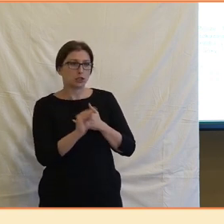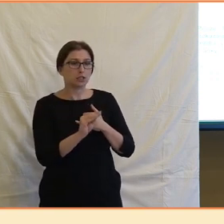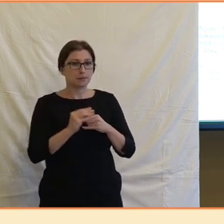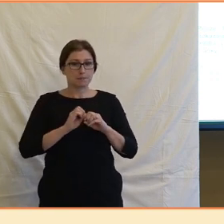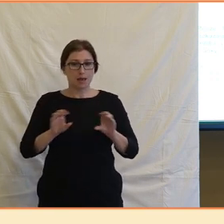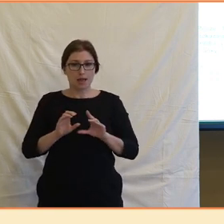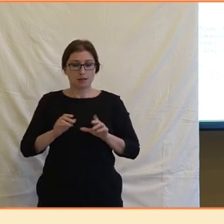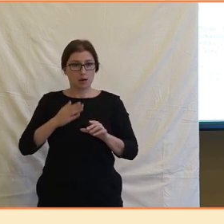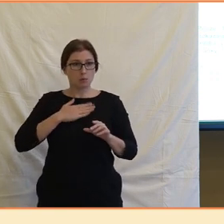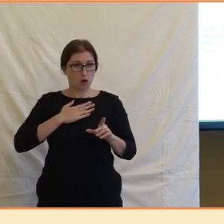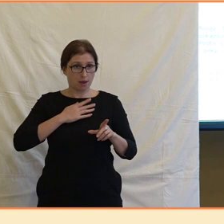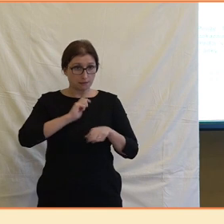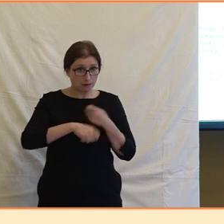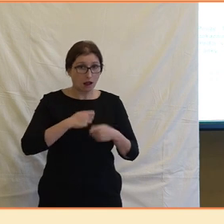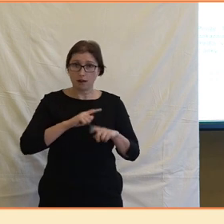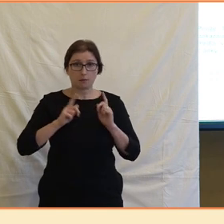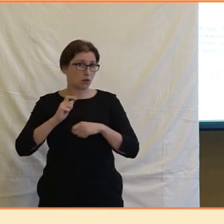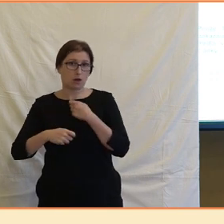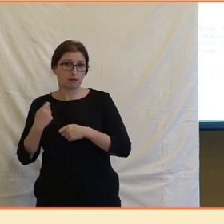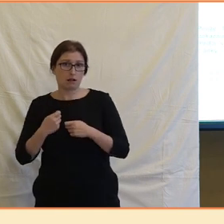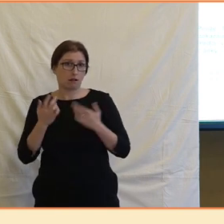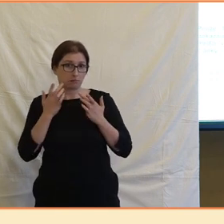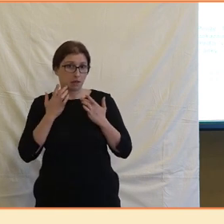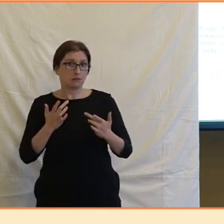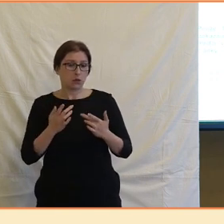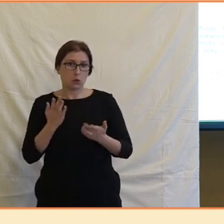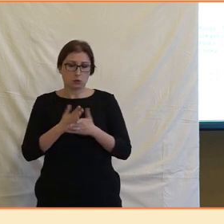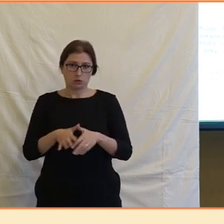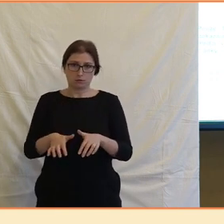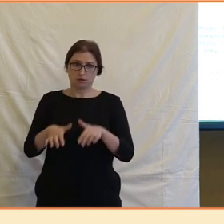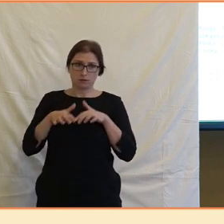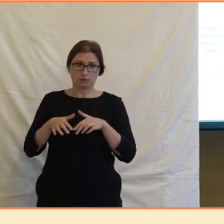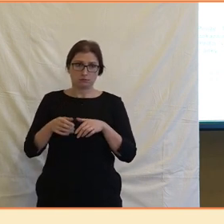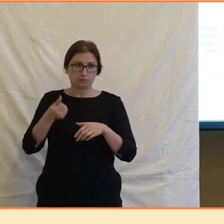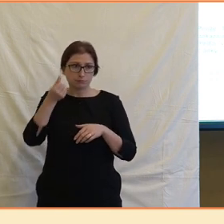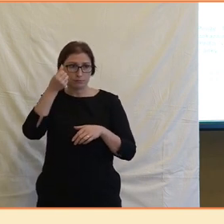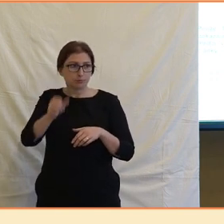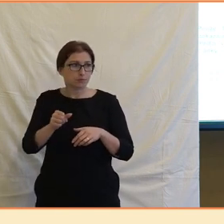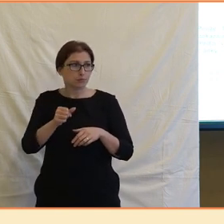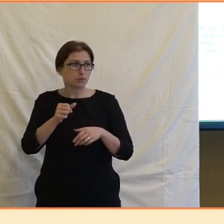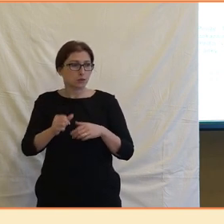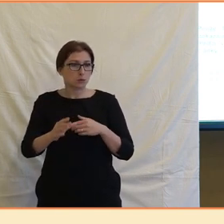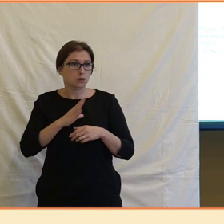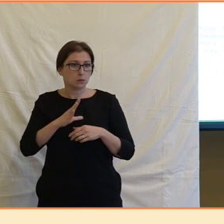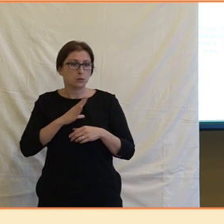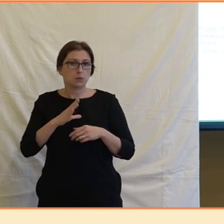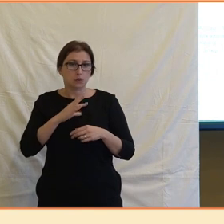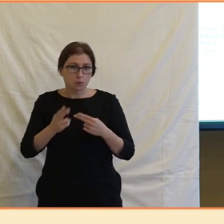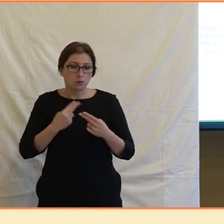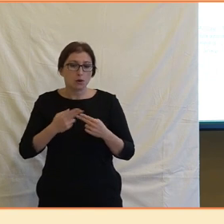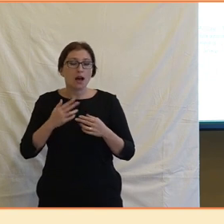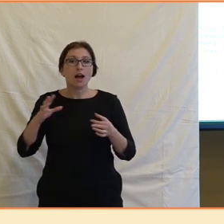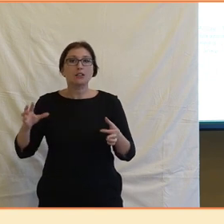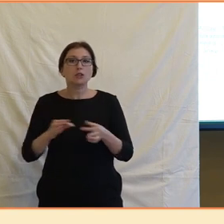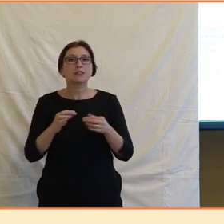médium personalizaci využívá nebo ne. Což už je poměrně alarmující číslo. A v souvislosti s